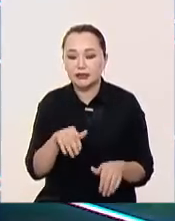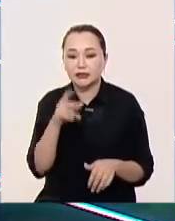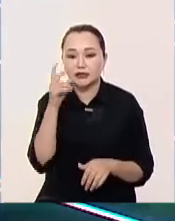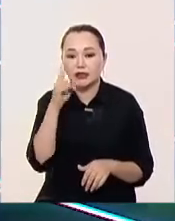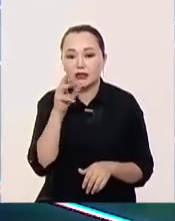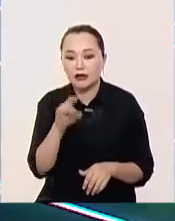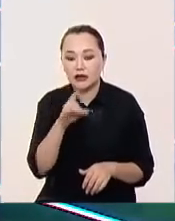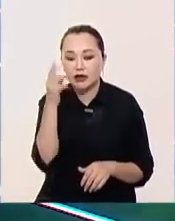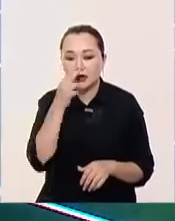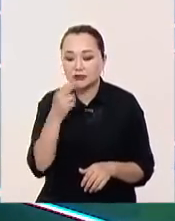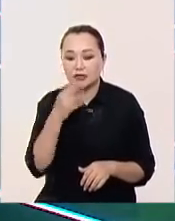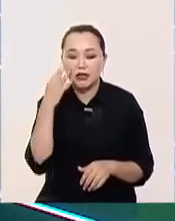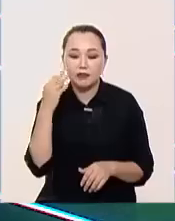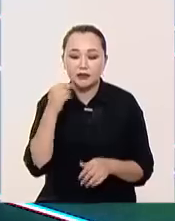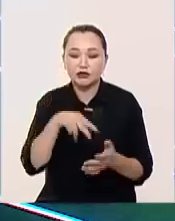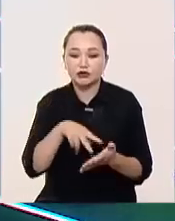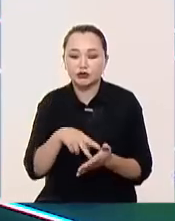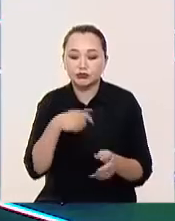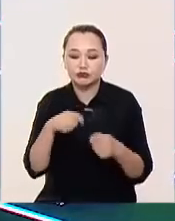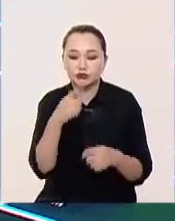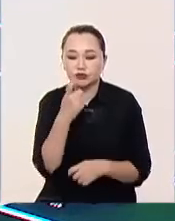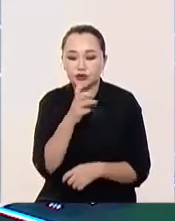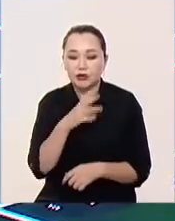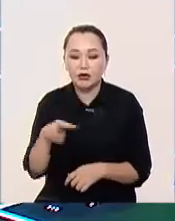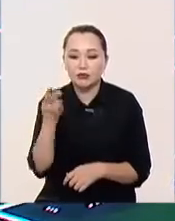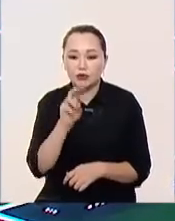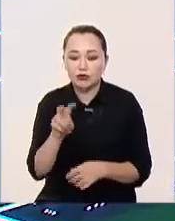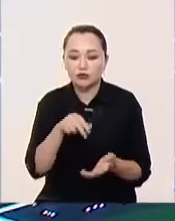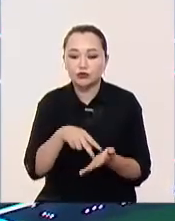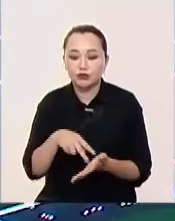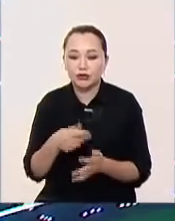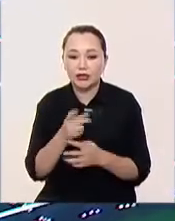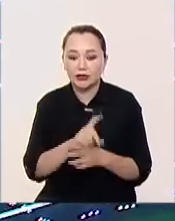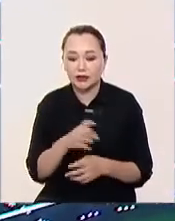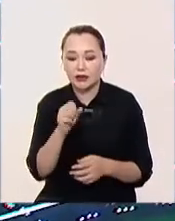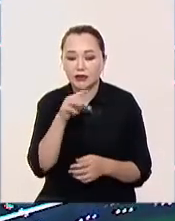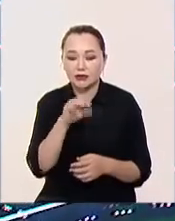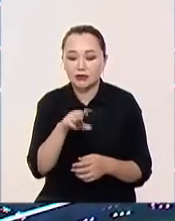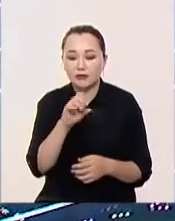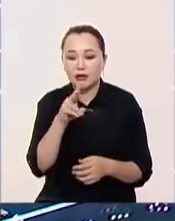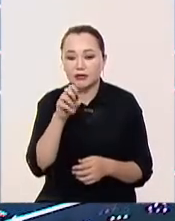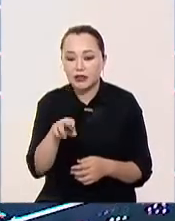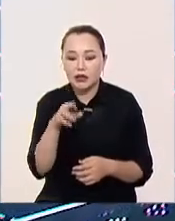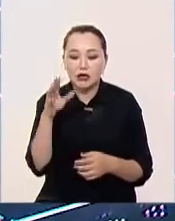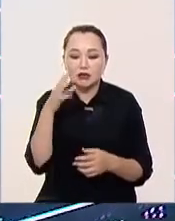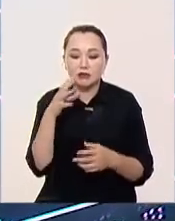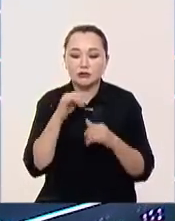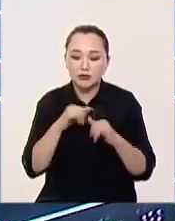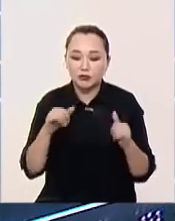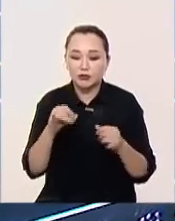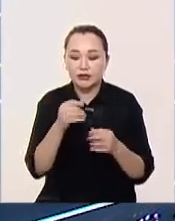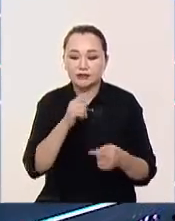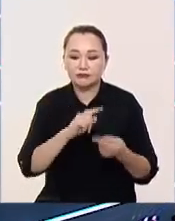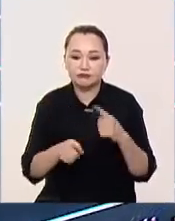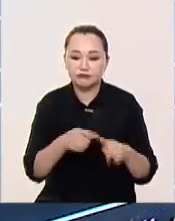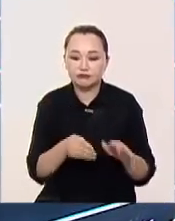қалаларындағы бұл жерлердің бағасы нарықта жүздеген миллион доллар тұрады. Бұл туралы Аманат партиясы жанындағы мемлекеттік басқаруды дамыту және сыбайлас